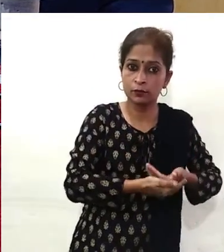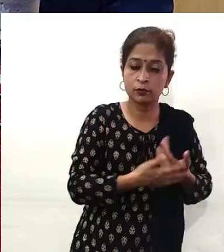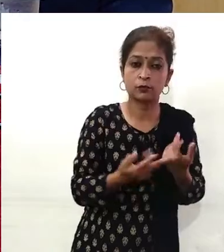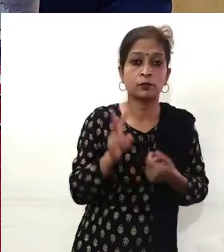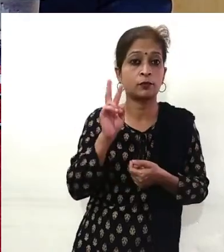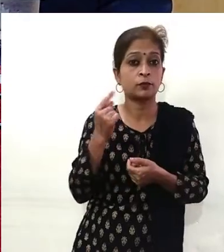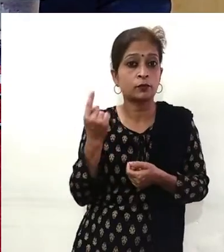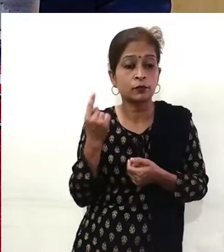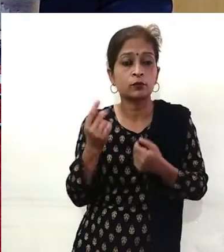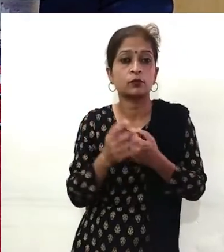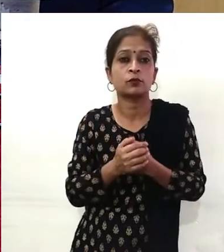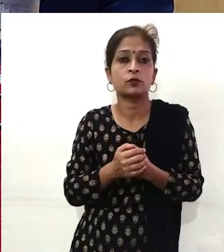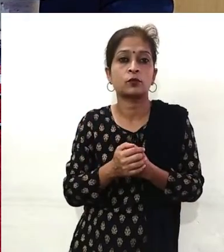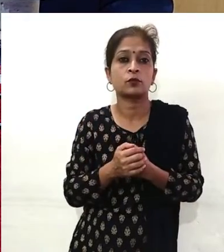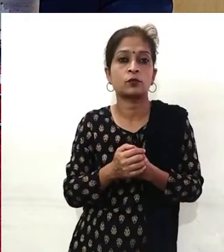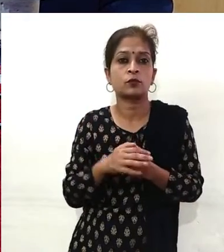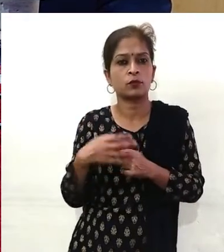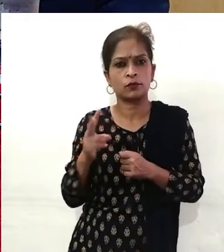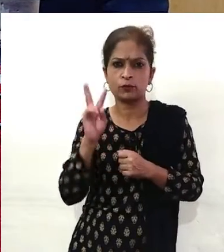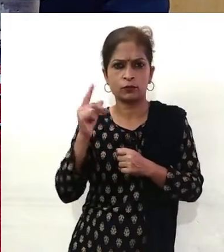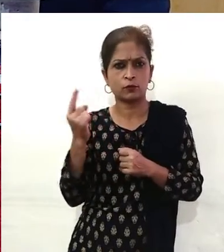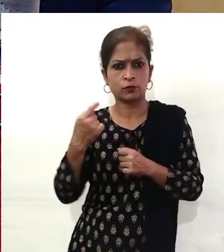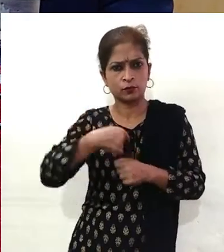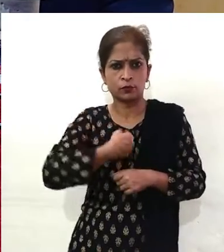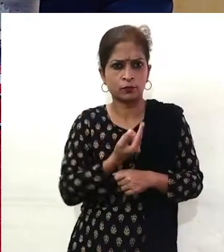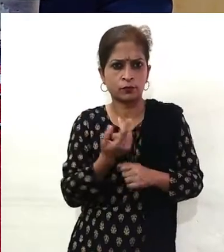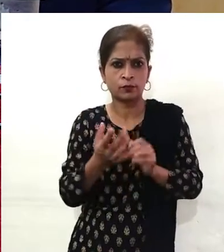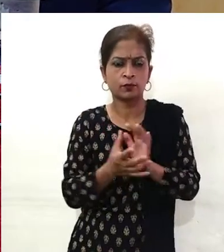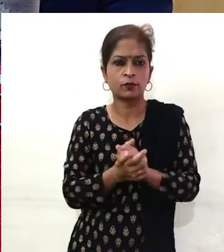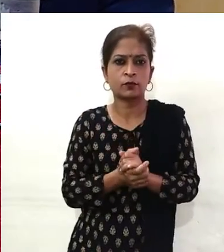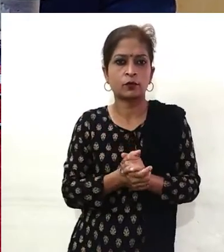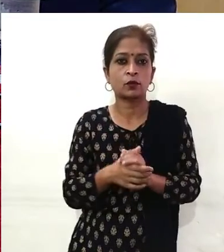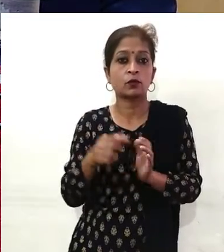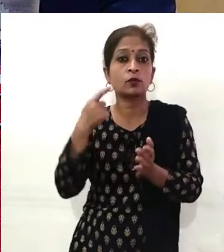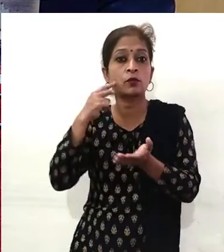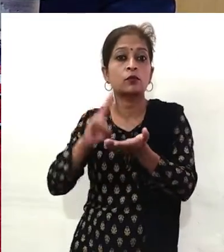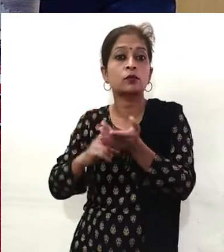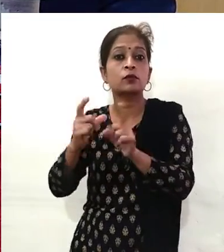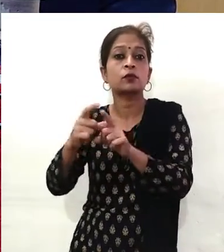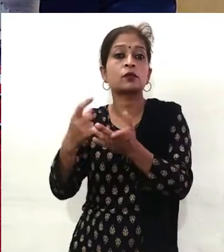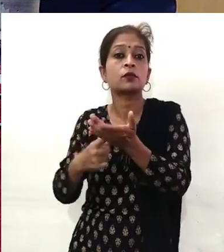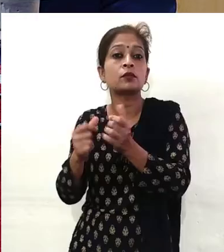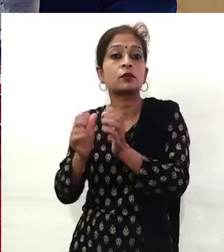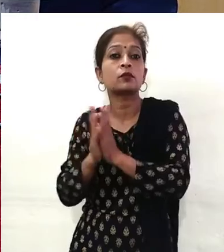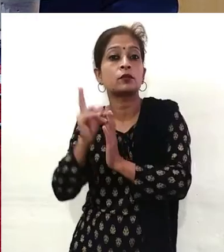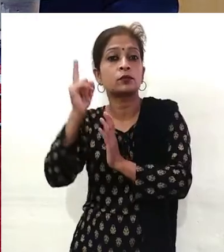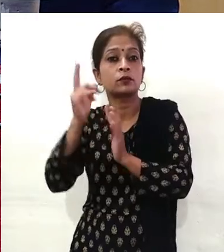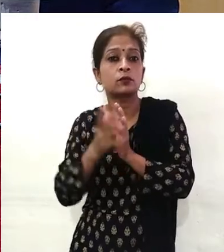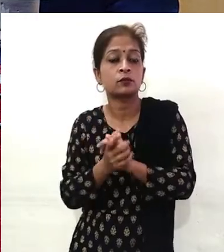ब्रह्म रुद्र इंद्र, विष्णु तो वो खुद है जी, ये वंदना करते हैं।